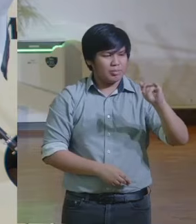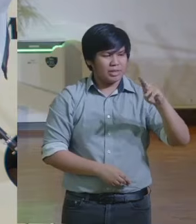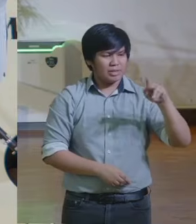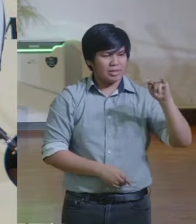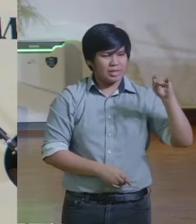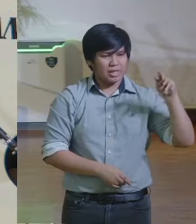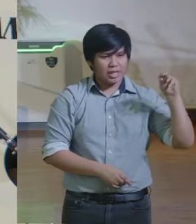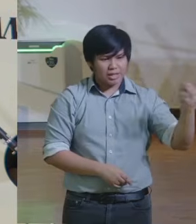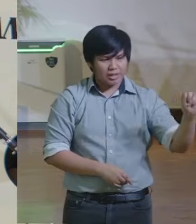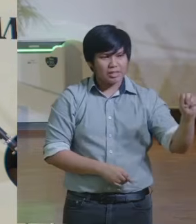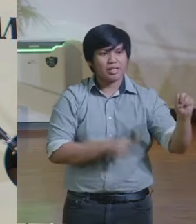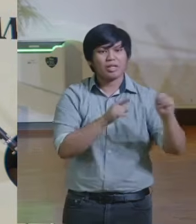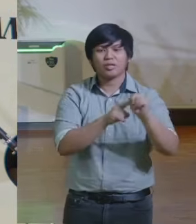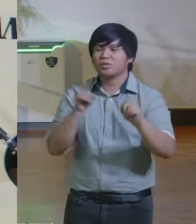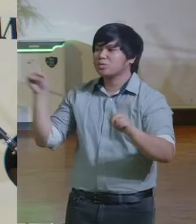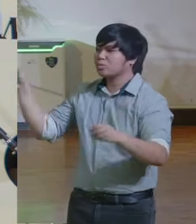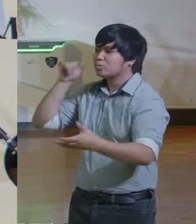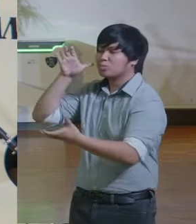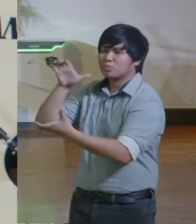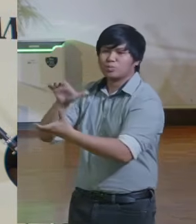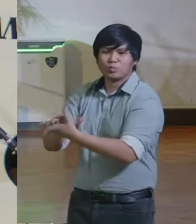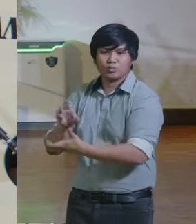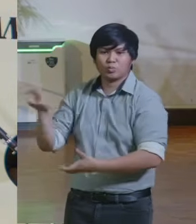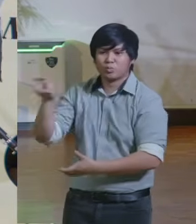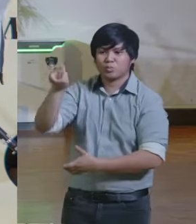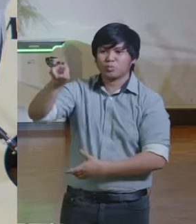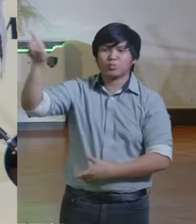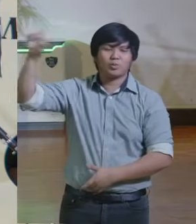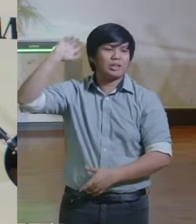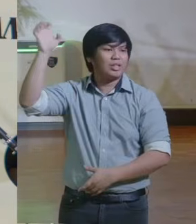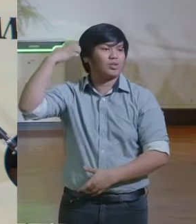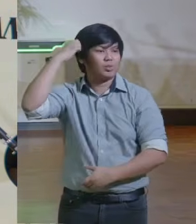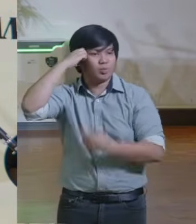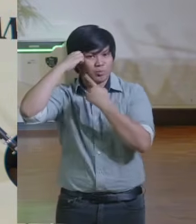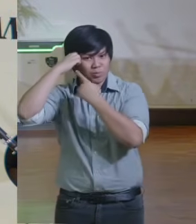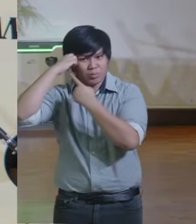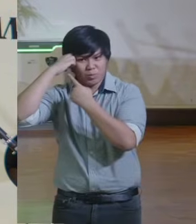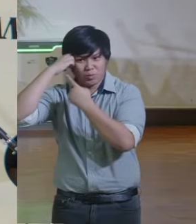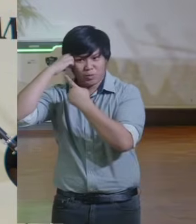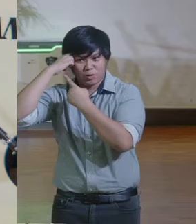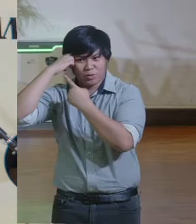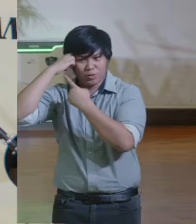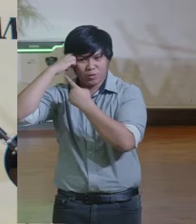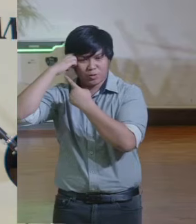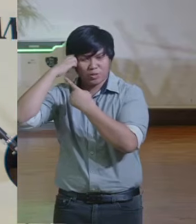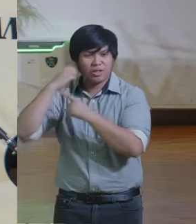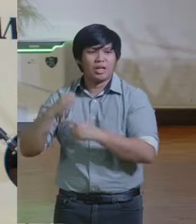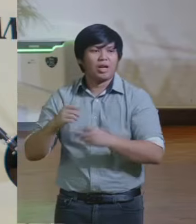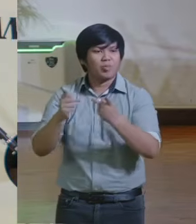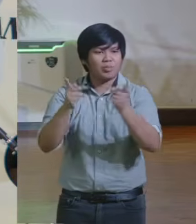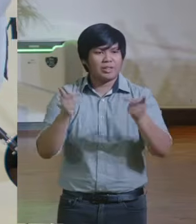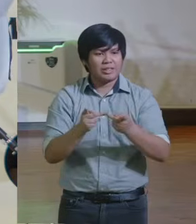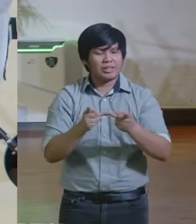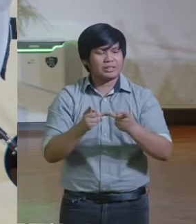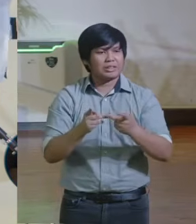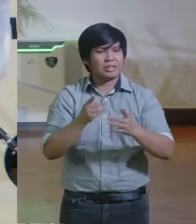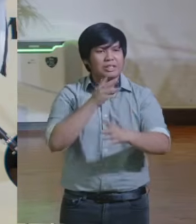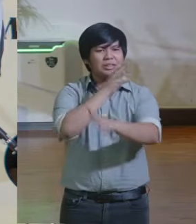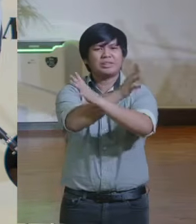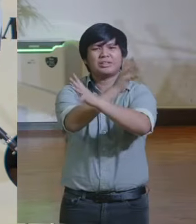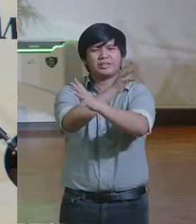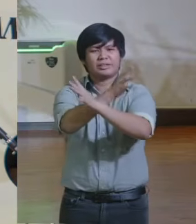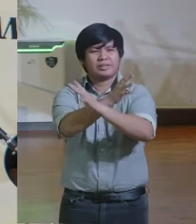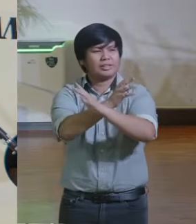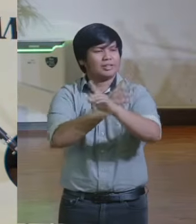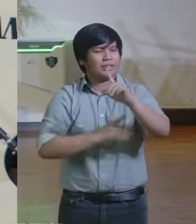around May, kami po ng asawa ko ay nag-join ng isang tour. Nagpunta po kami sa lungsod ng Leipzig sa Germany, kung